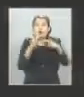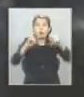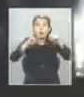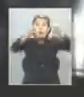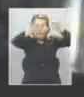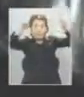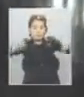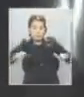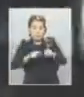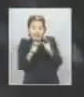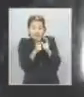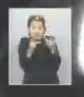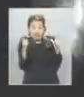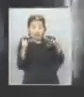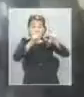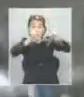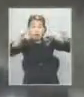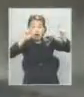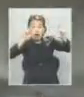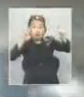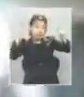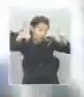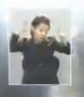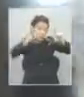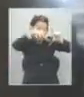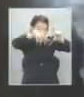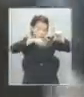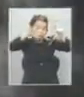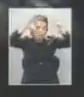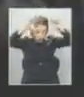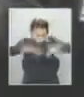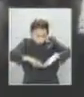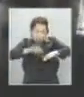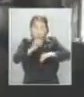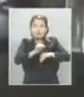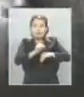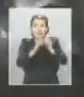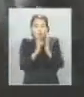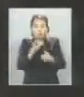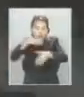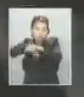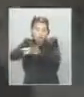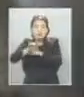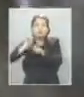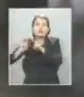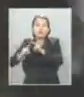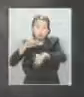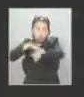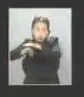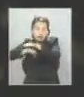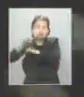ใหญ่ที่อยู่ในด้านหลังอาคารนะคะก็พังลงมาทำให้ผู้คนนั้นวิ่งหนีกันอย่างแตกตื่น